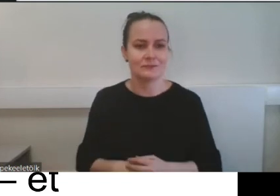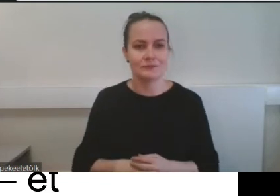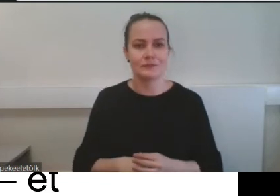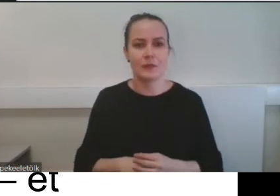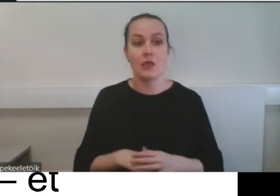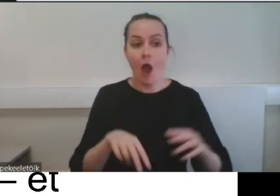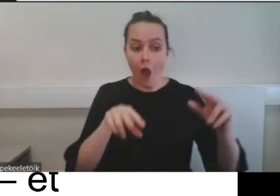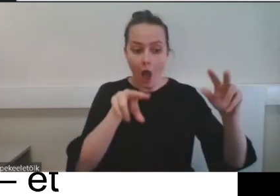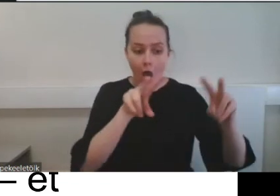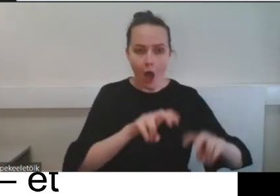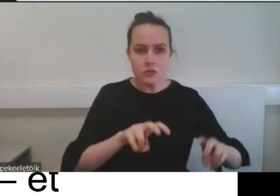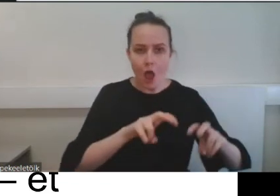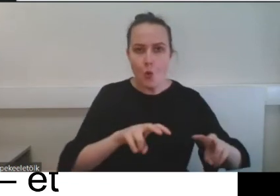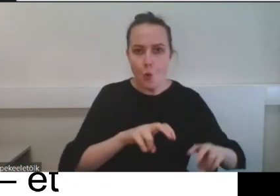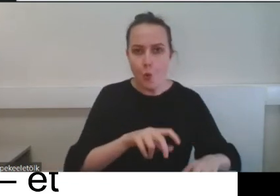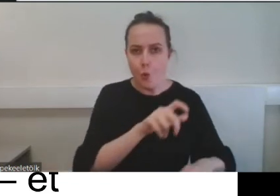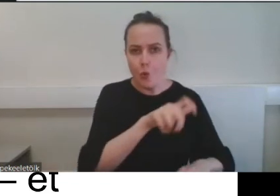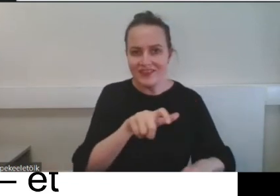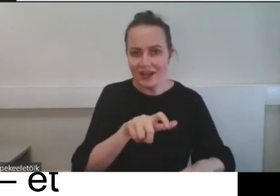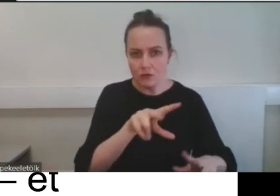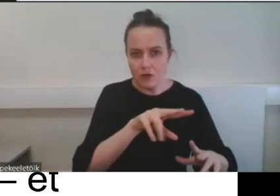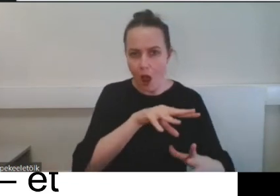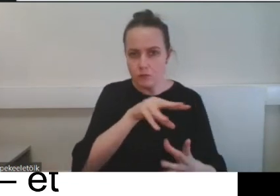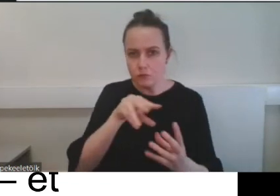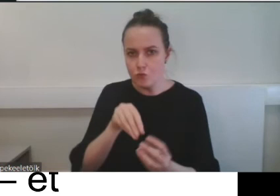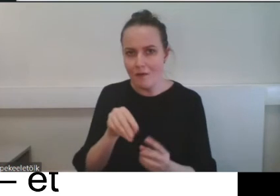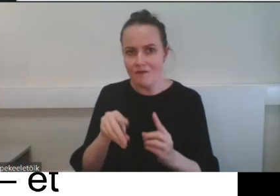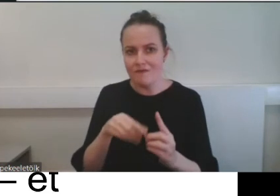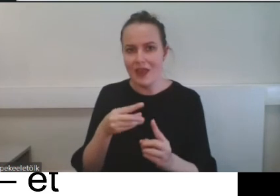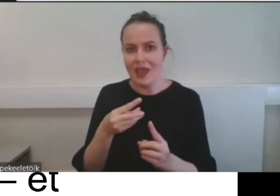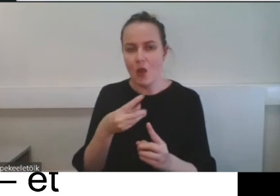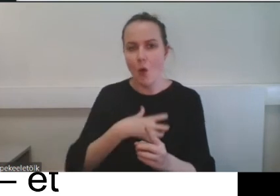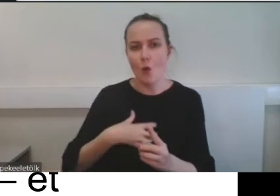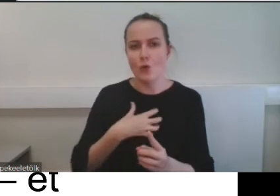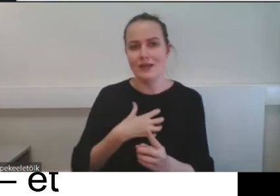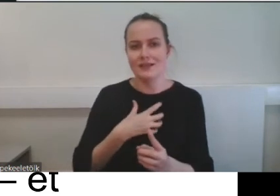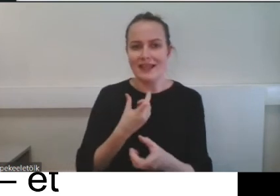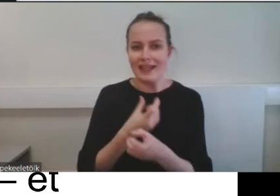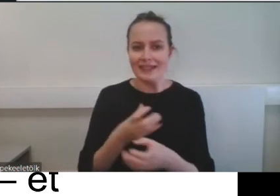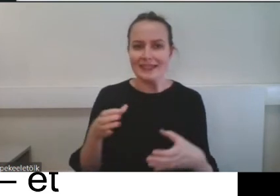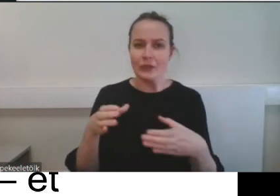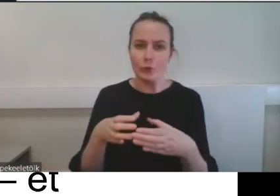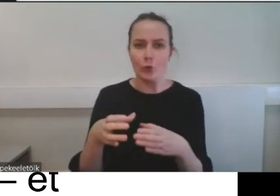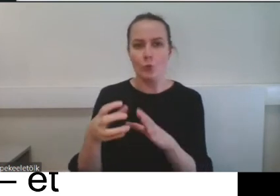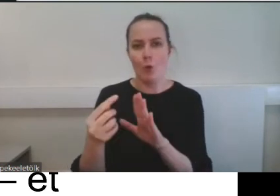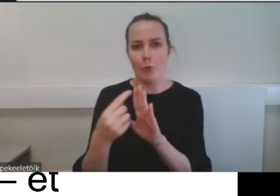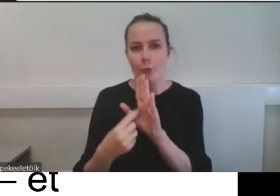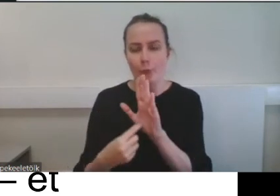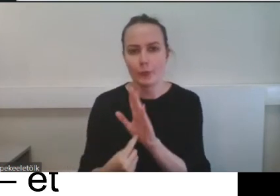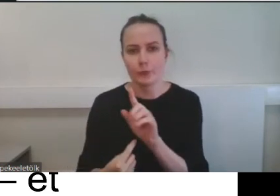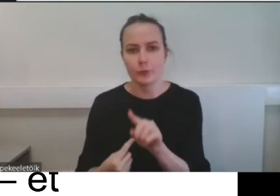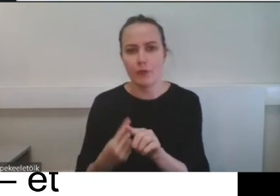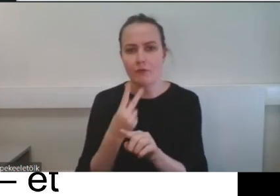Ja esmaste abivajajate välja selgitamiseks siis me kaardistasimegi iseseisva toimetuleku riskirühmad,